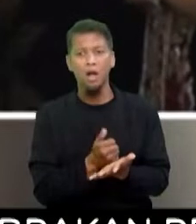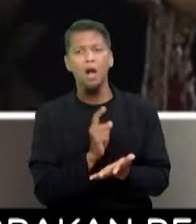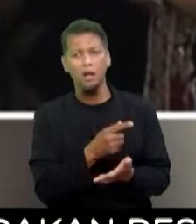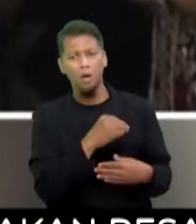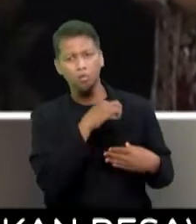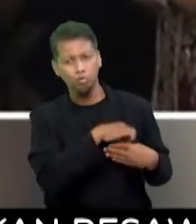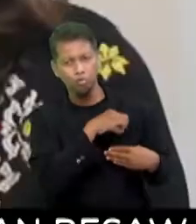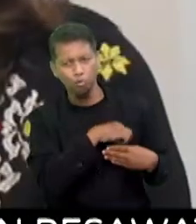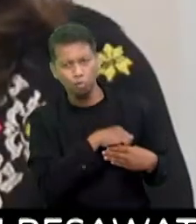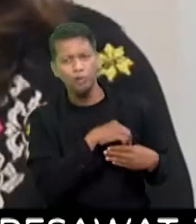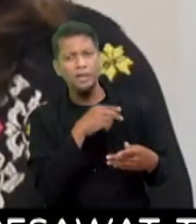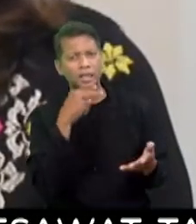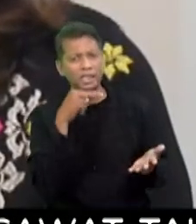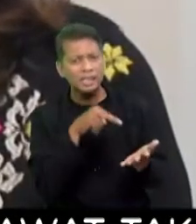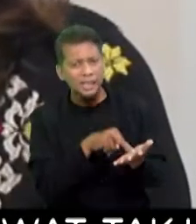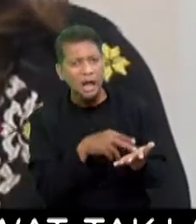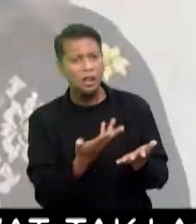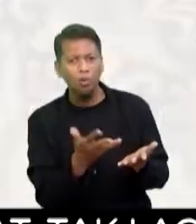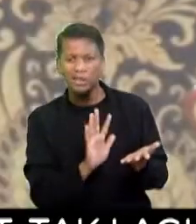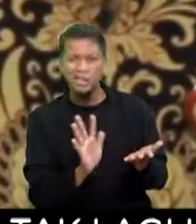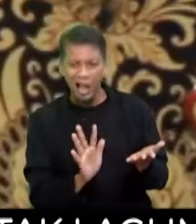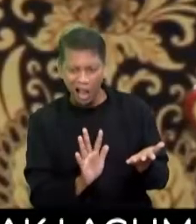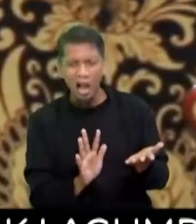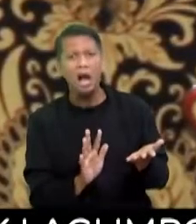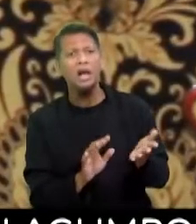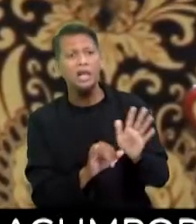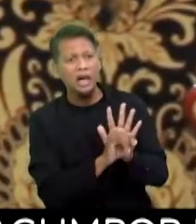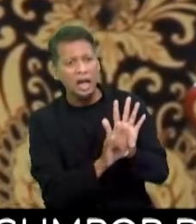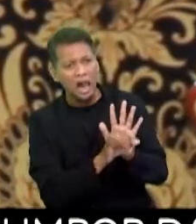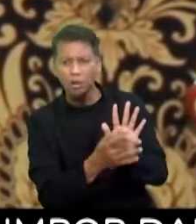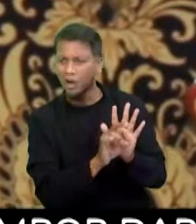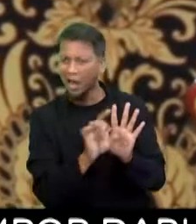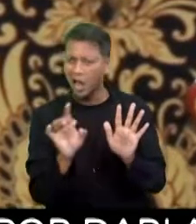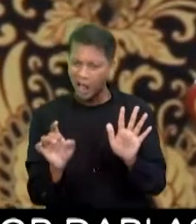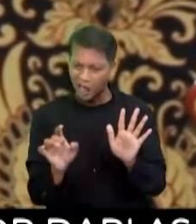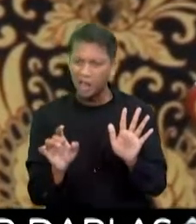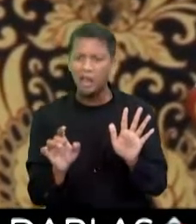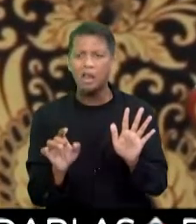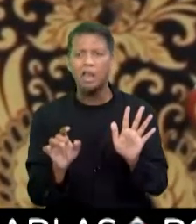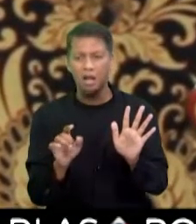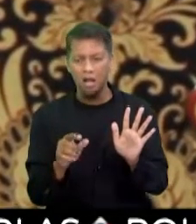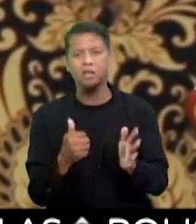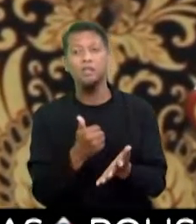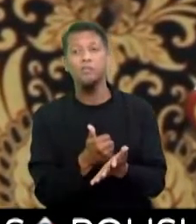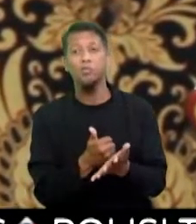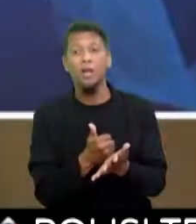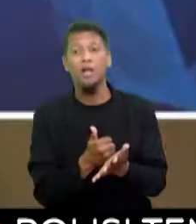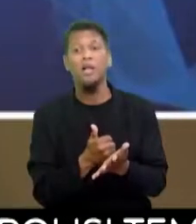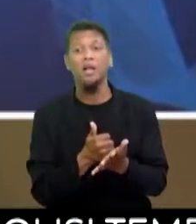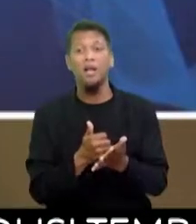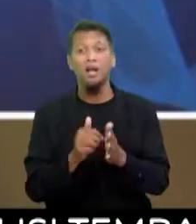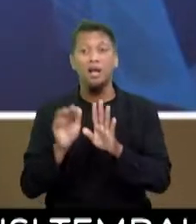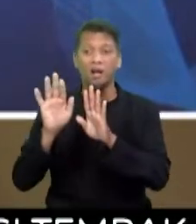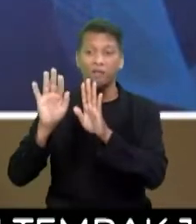ini ilegal, apakah ini terdaftar di OJK, dan semacam itu. Ini menurut kami menjadi salah satu galeri yang memiliki fasilitas yang lengkap ya.